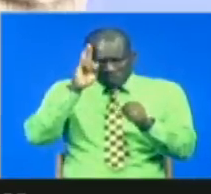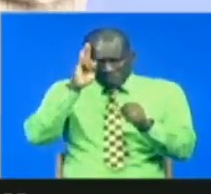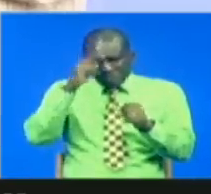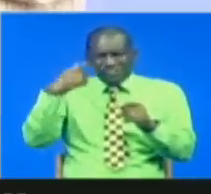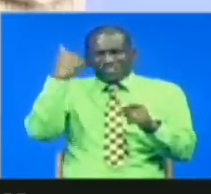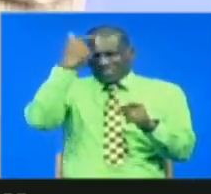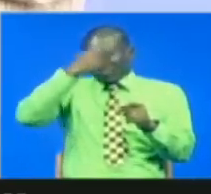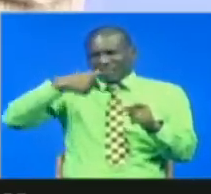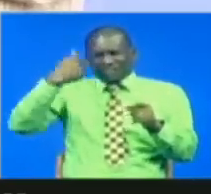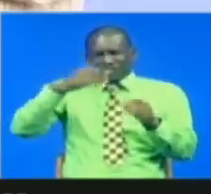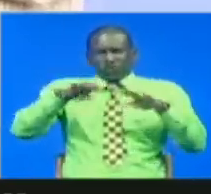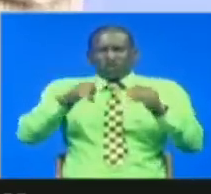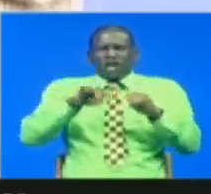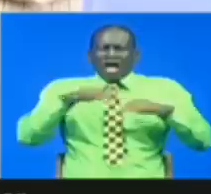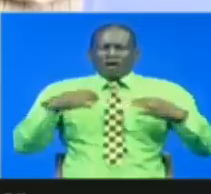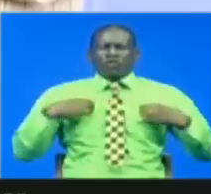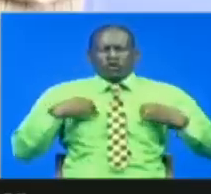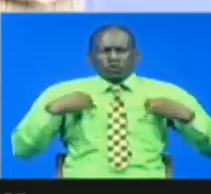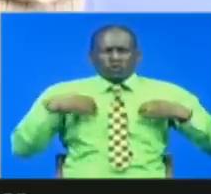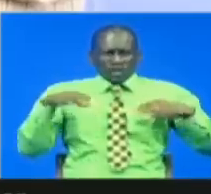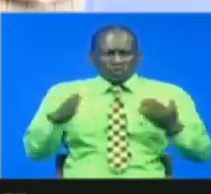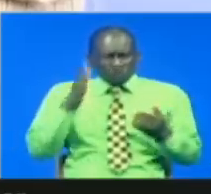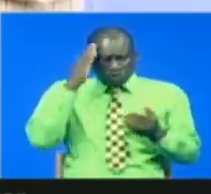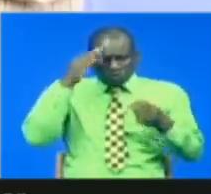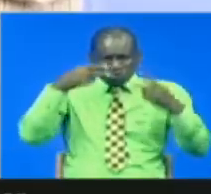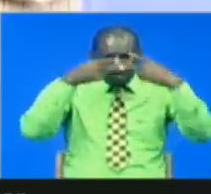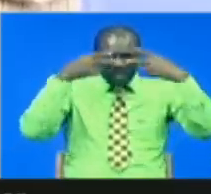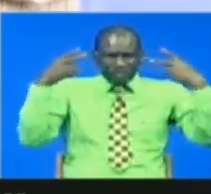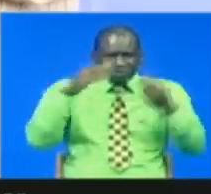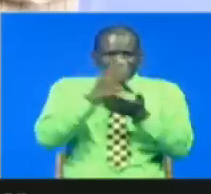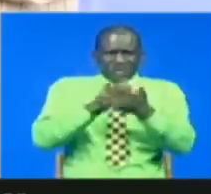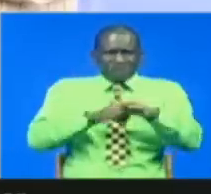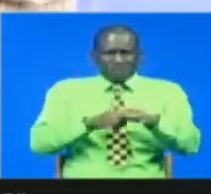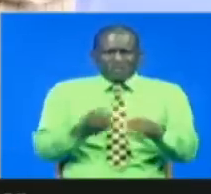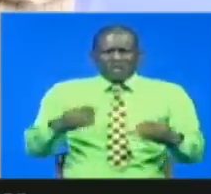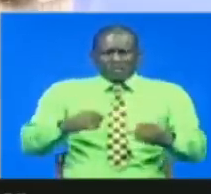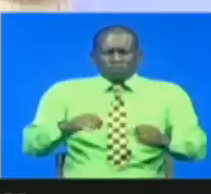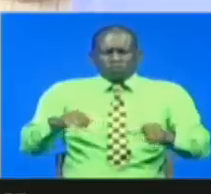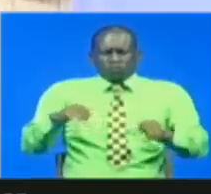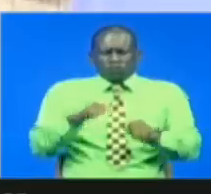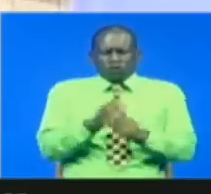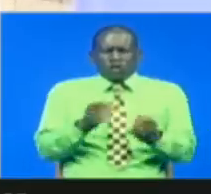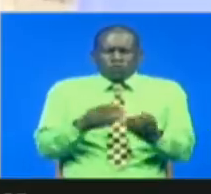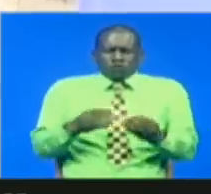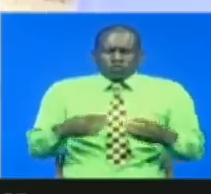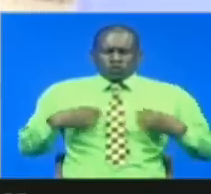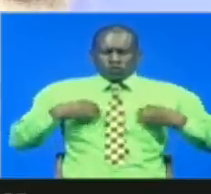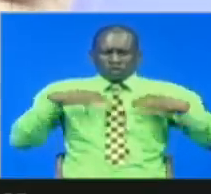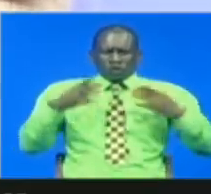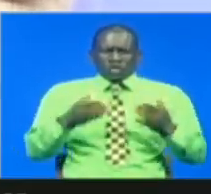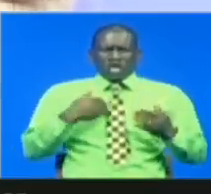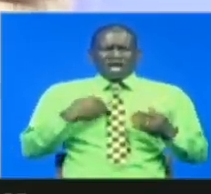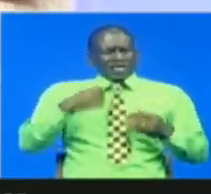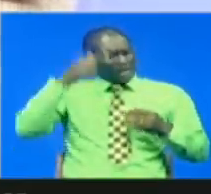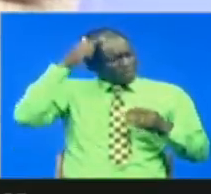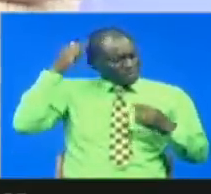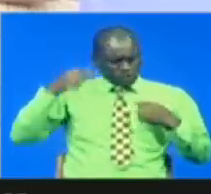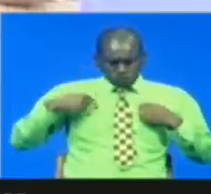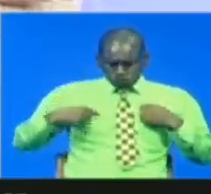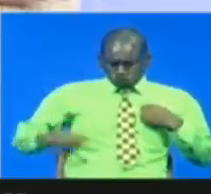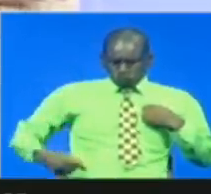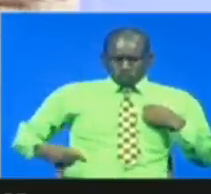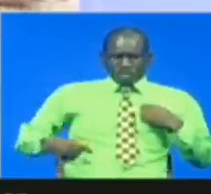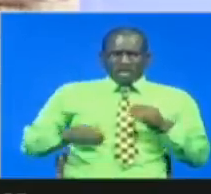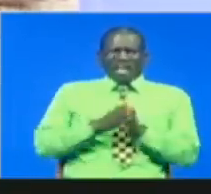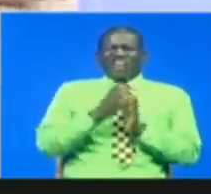details za uso ama vile alikuwa amevaa. Wajua wagaidi saa zingine wakuja kama amejiami kabisa. Alikuwa amejivaje? Alikuwa amevalia suti nyeusi, shati